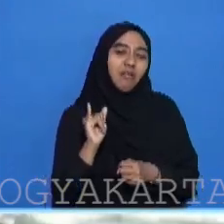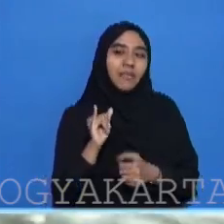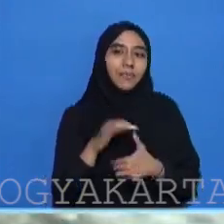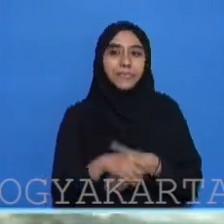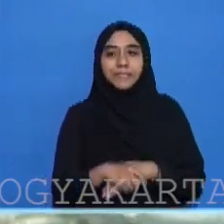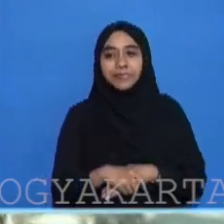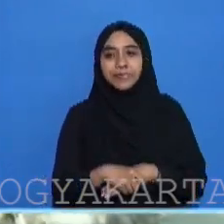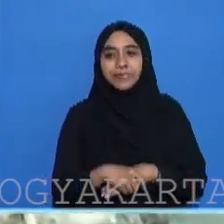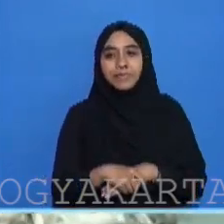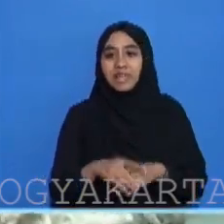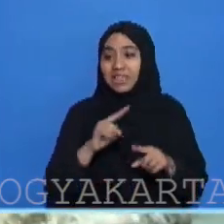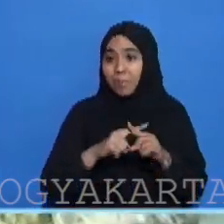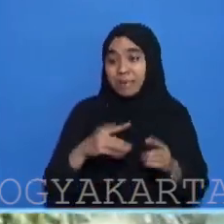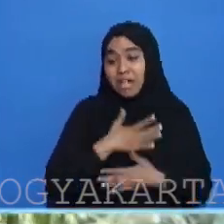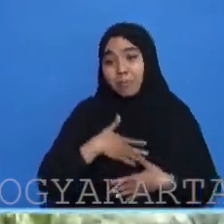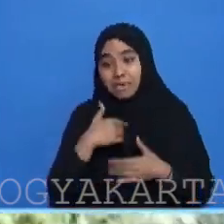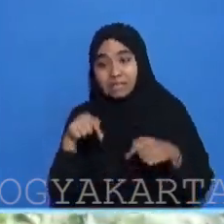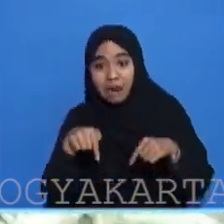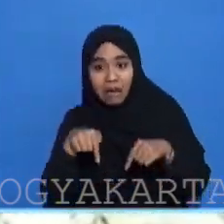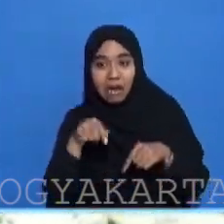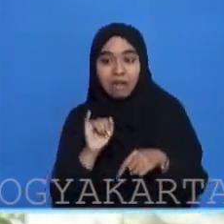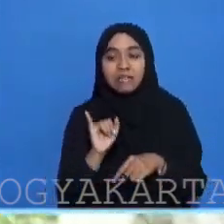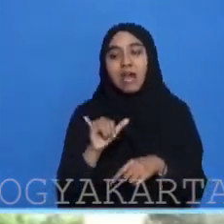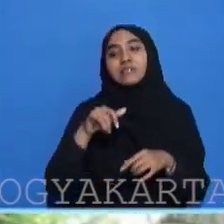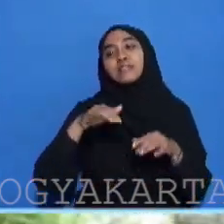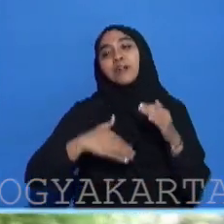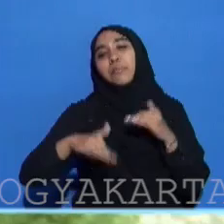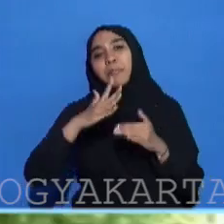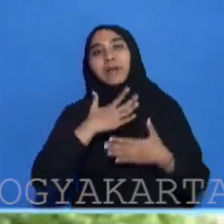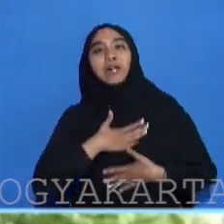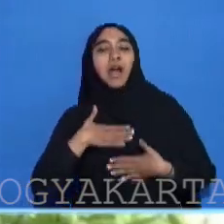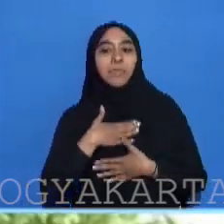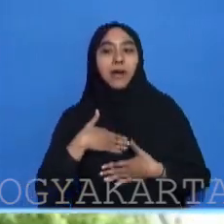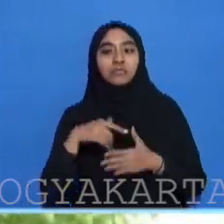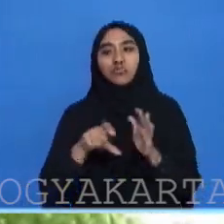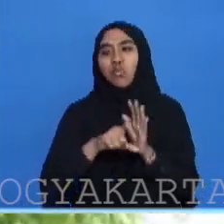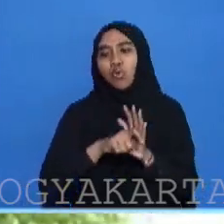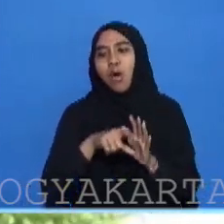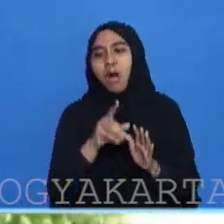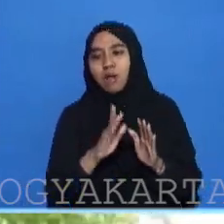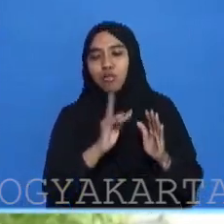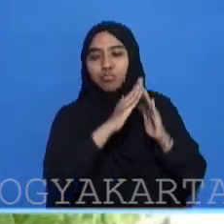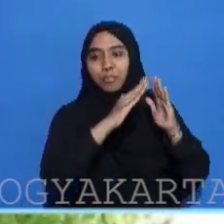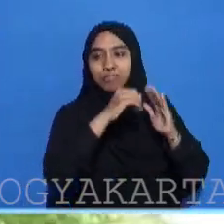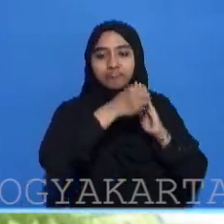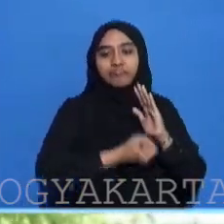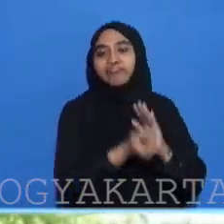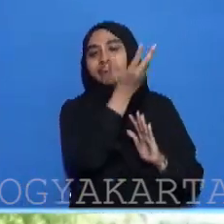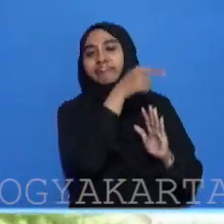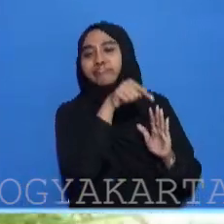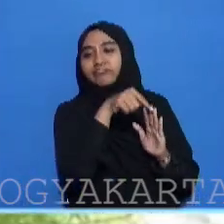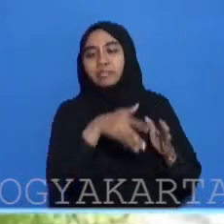berarti lebih enak sekarang kalau misalnya ada kejadian Gunung udah aman lah kalau